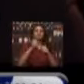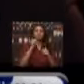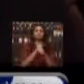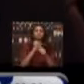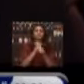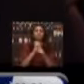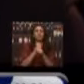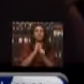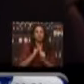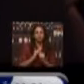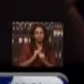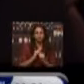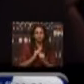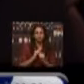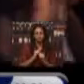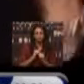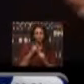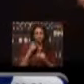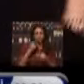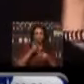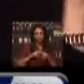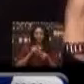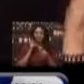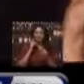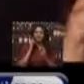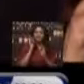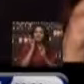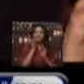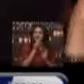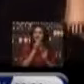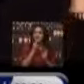لما استاذ علي ادريس قال لي بحب هي والرجال، قلت خلاص.